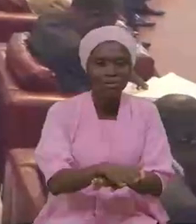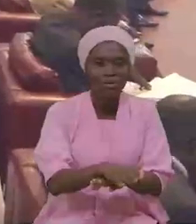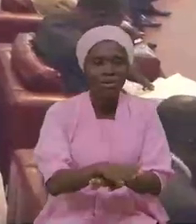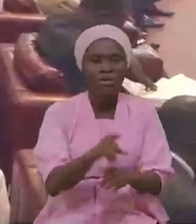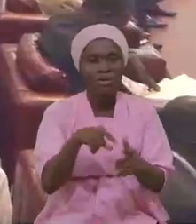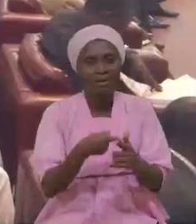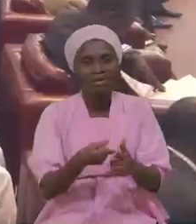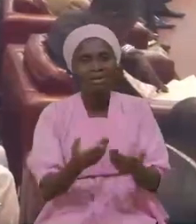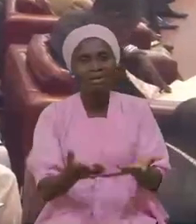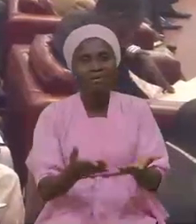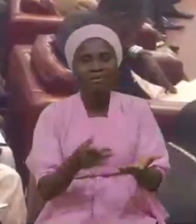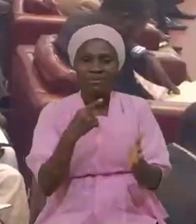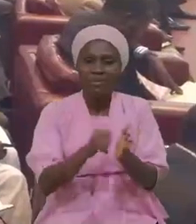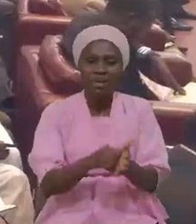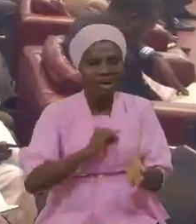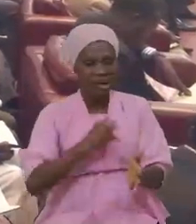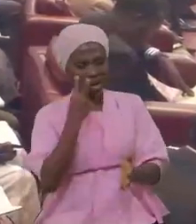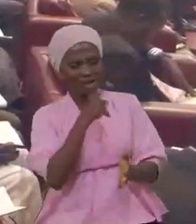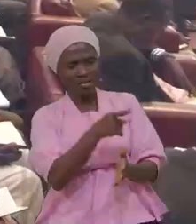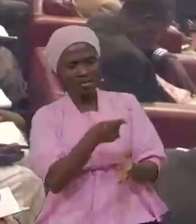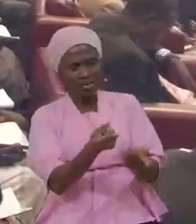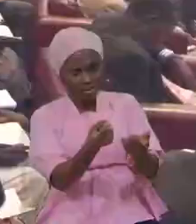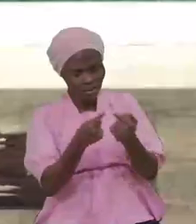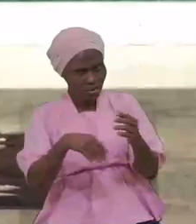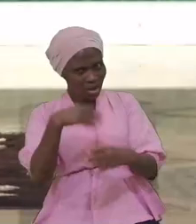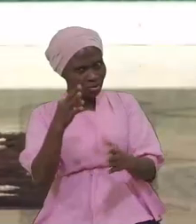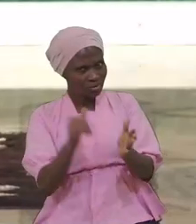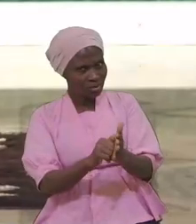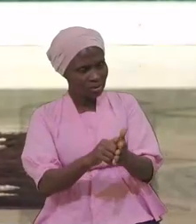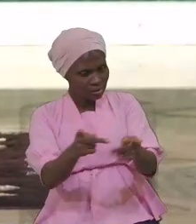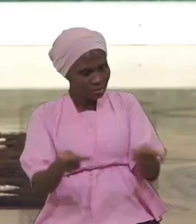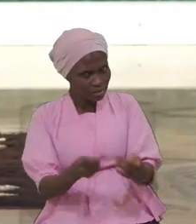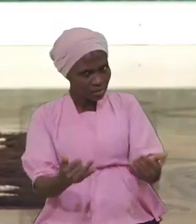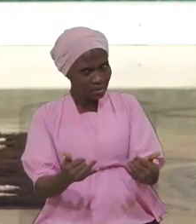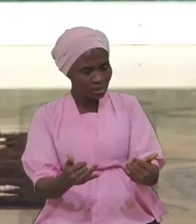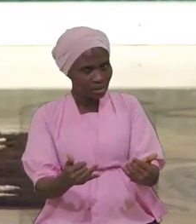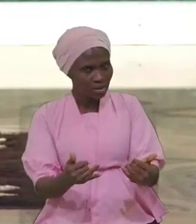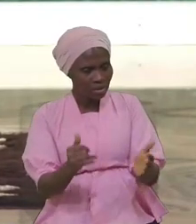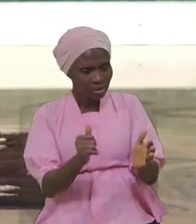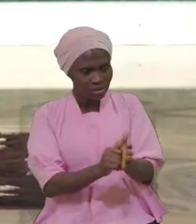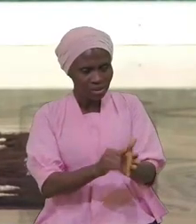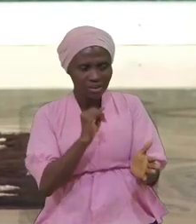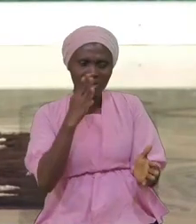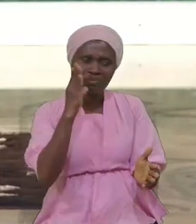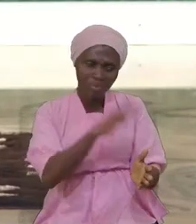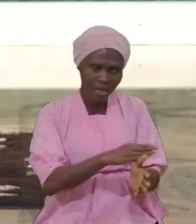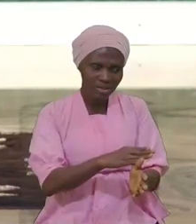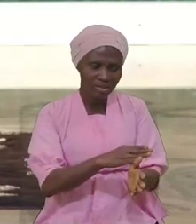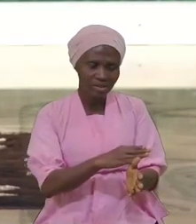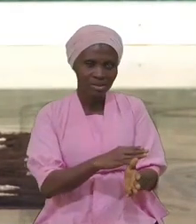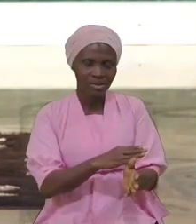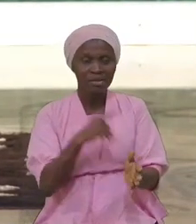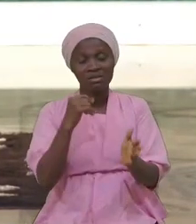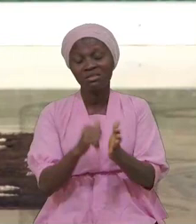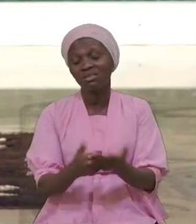Que je t'ai vu sortir de celui-là. C'est abominable. Que mon frère, il faut prier